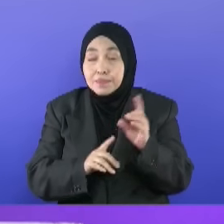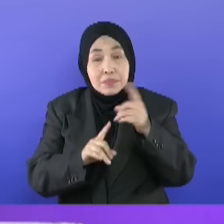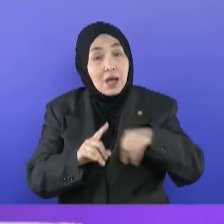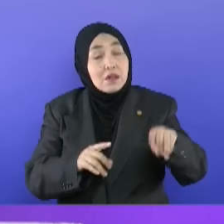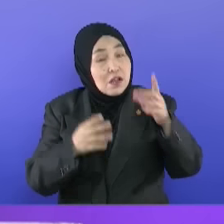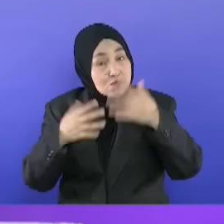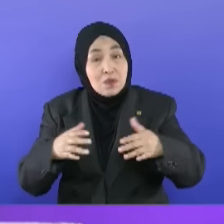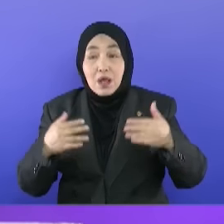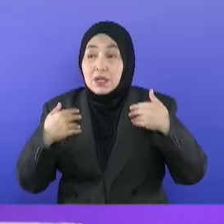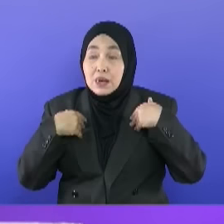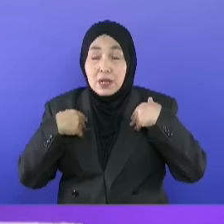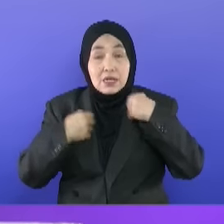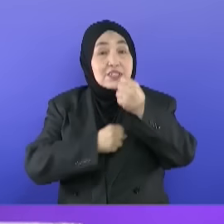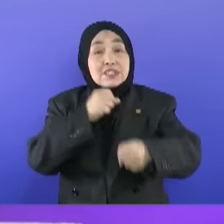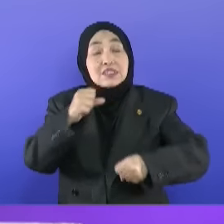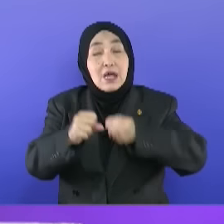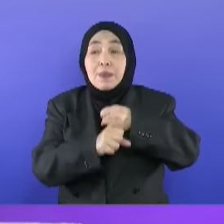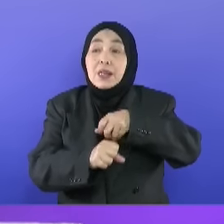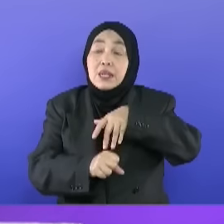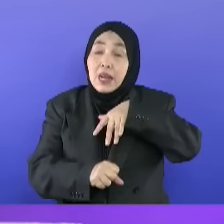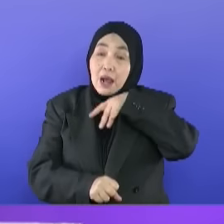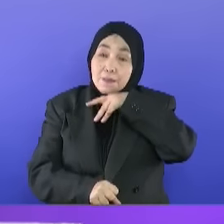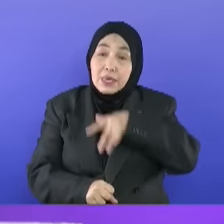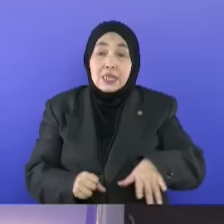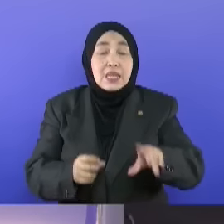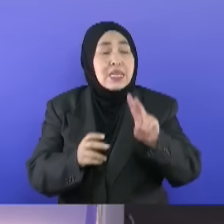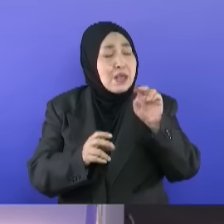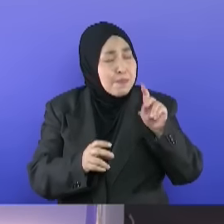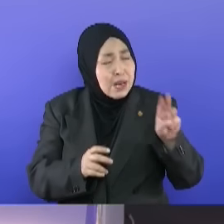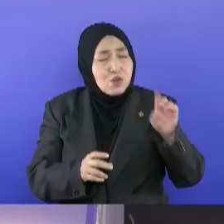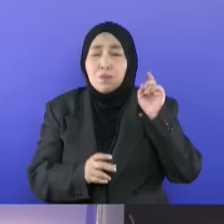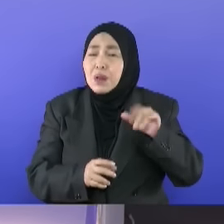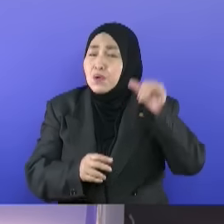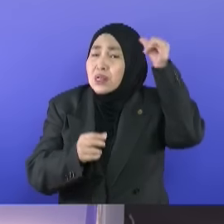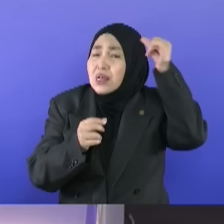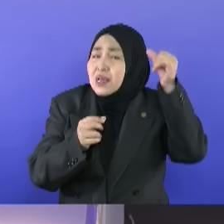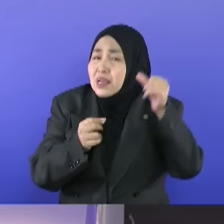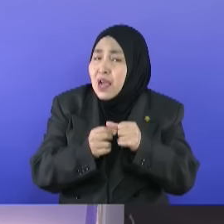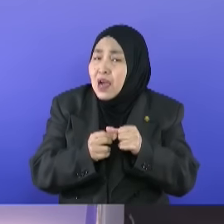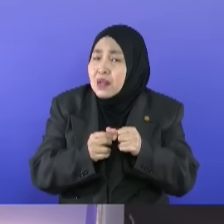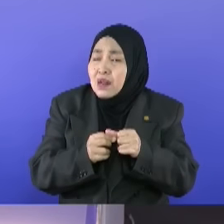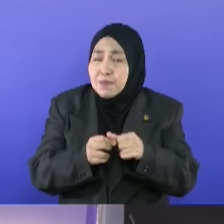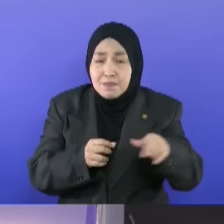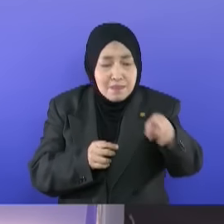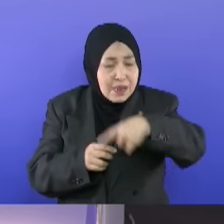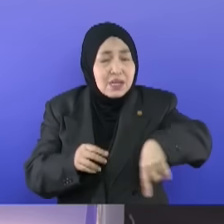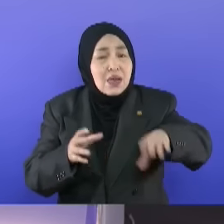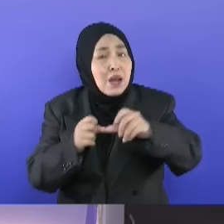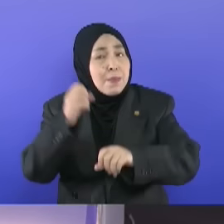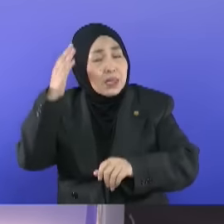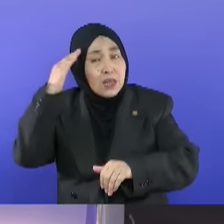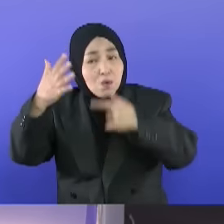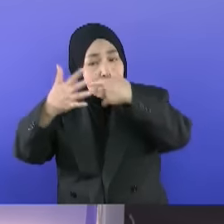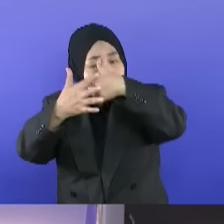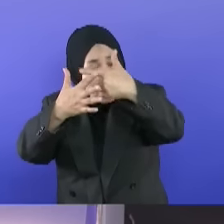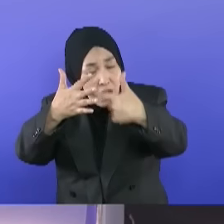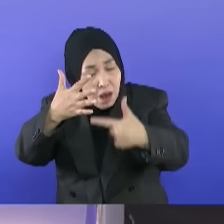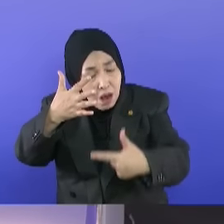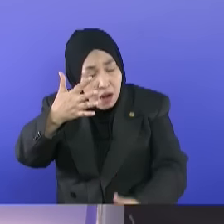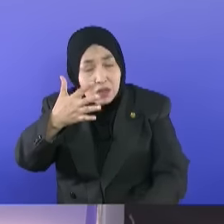mereka sudah berada pada zaman Nabi, nikmat itulah juga yang perlu dikenang. Iaitu mereka dapat tahu senarai